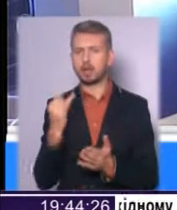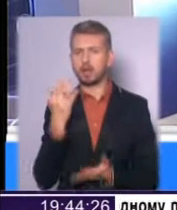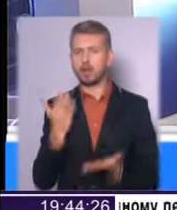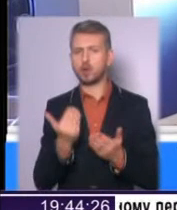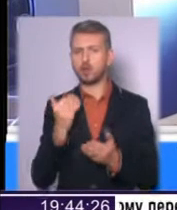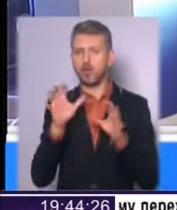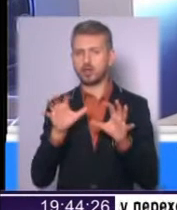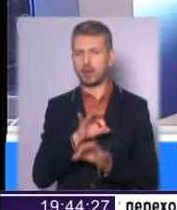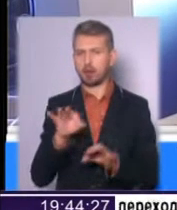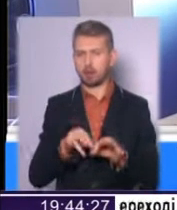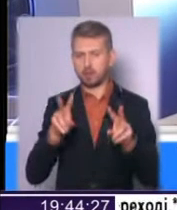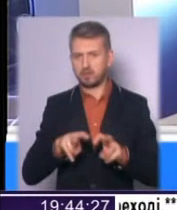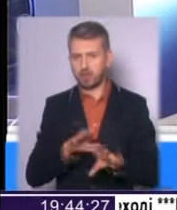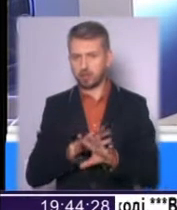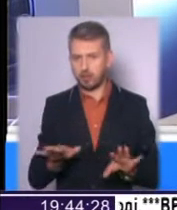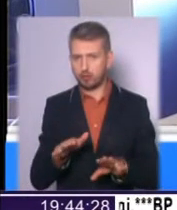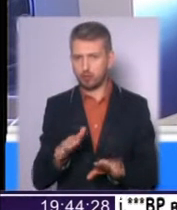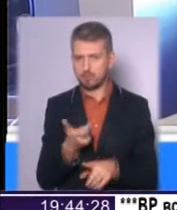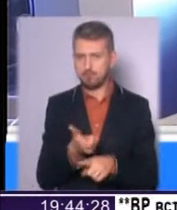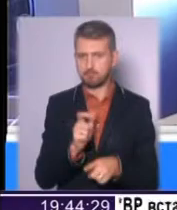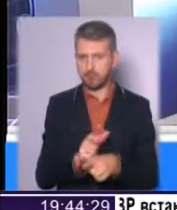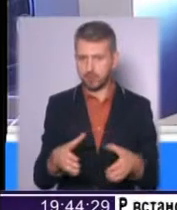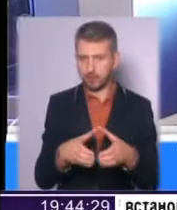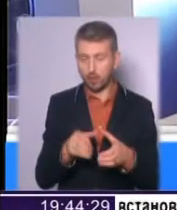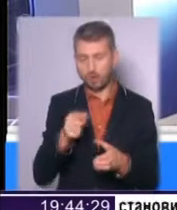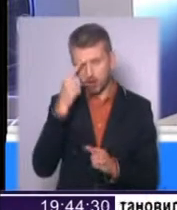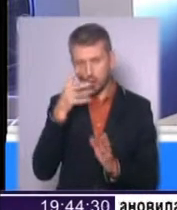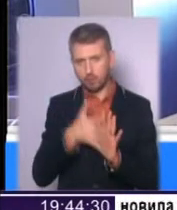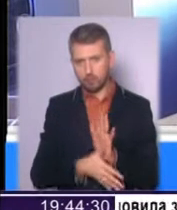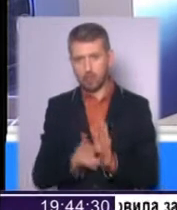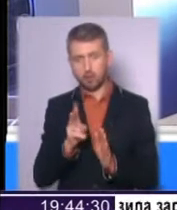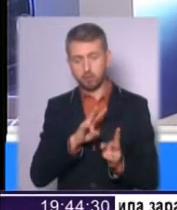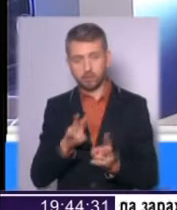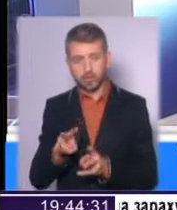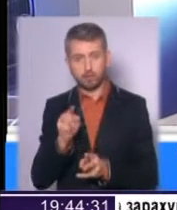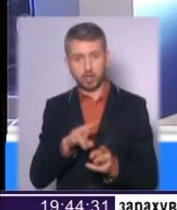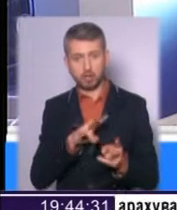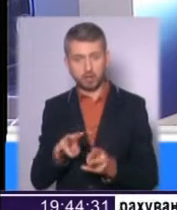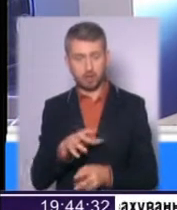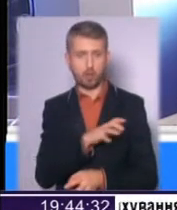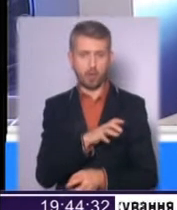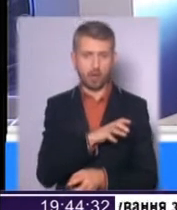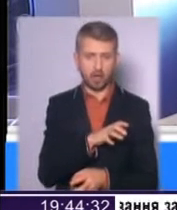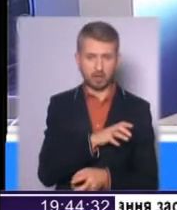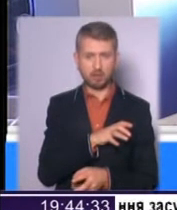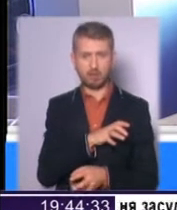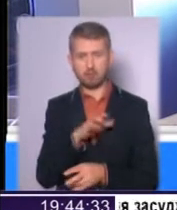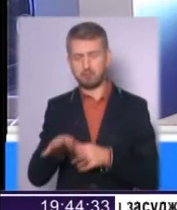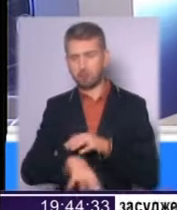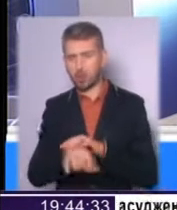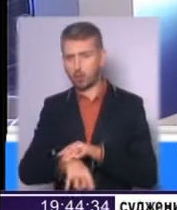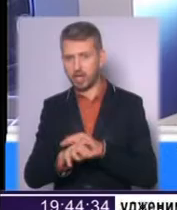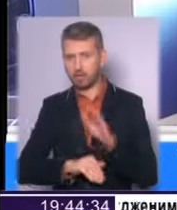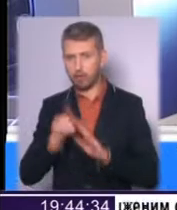вечір. По Україні перед виборами і під час виборів прокотилась хвиля арештів націоналістів. Питання, чому владою,